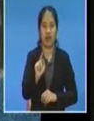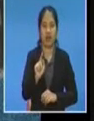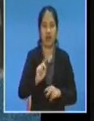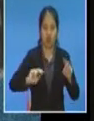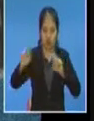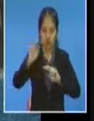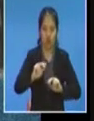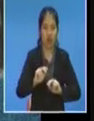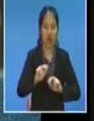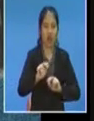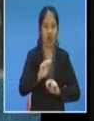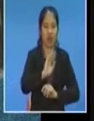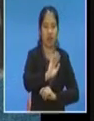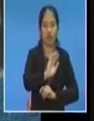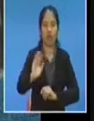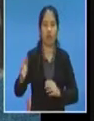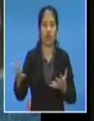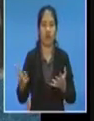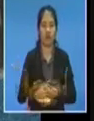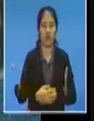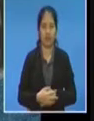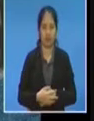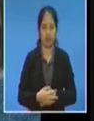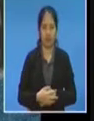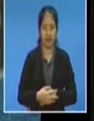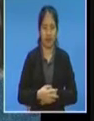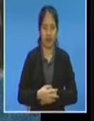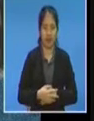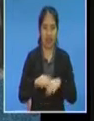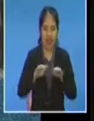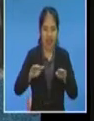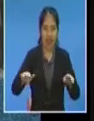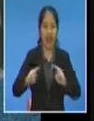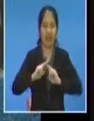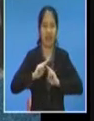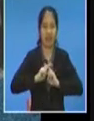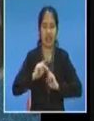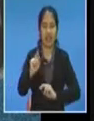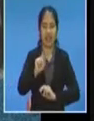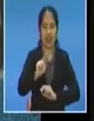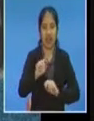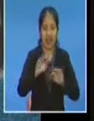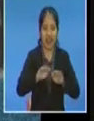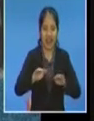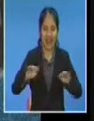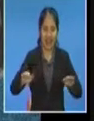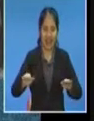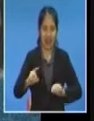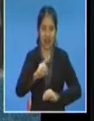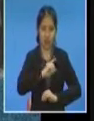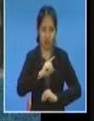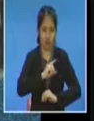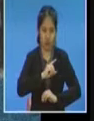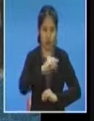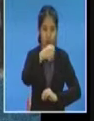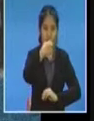หน้าที่พลเมืองดีเด็กดี10ประการเด็กเอ๋ยเด็กดีต้องมีหน้าที่10อย่างด้วยกัน